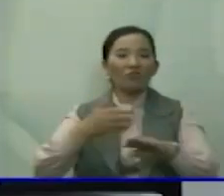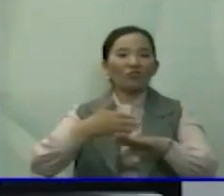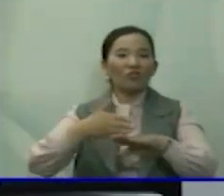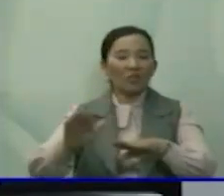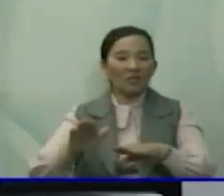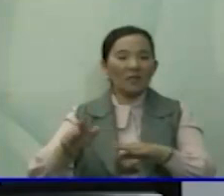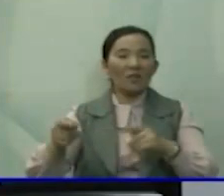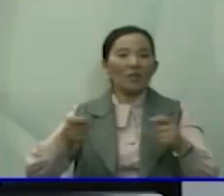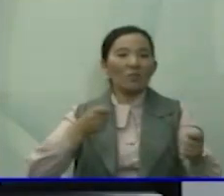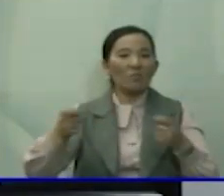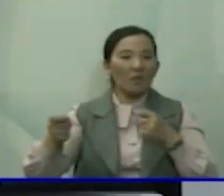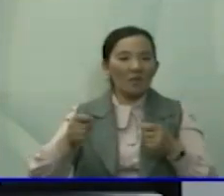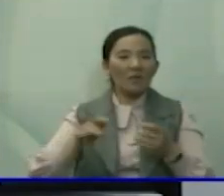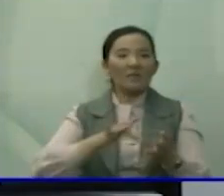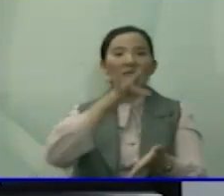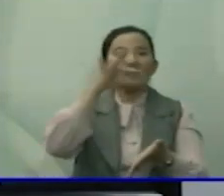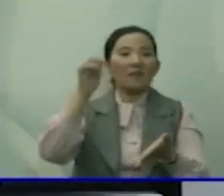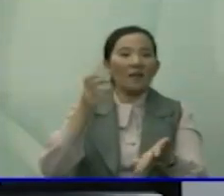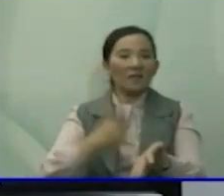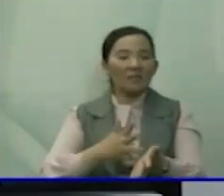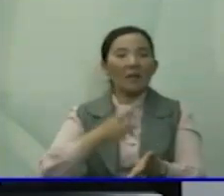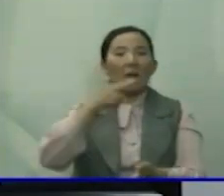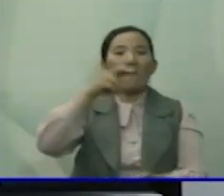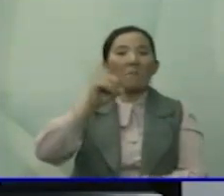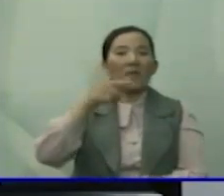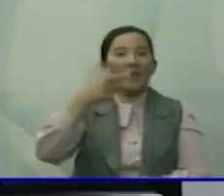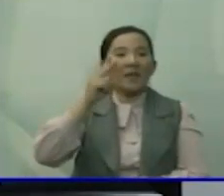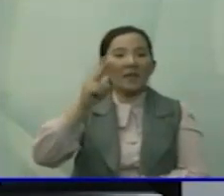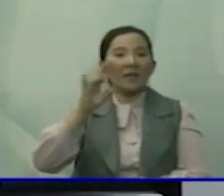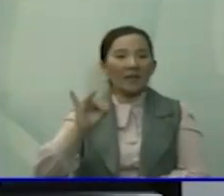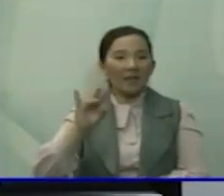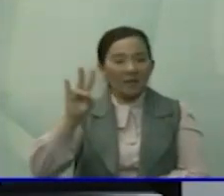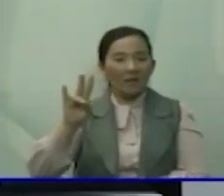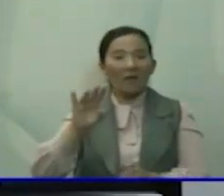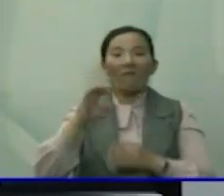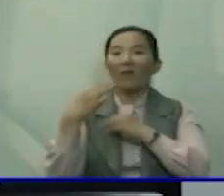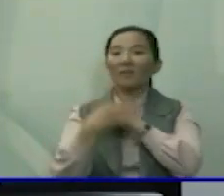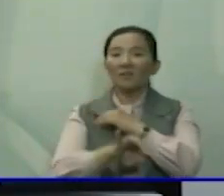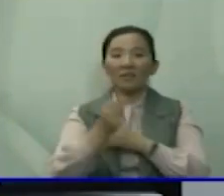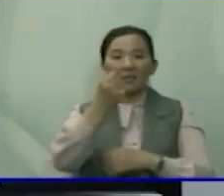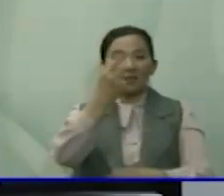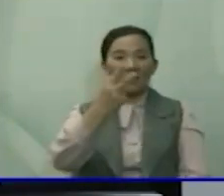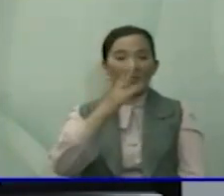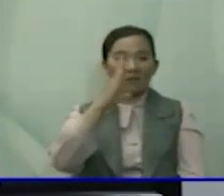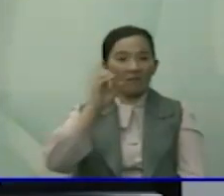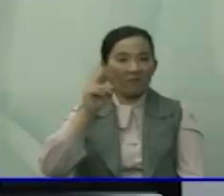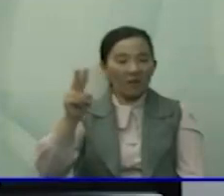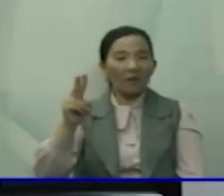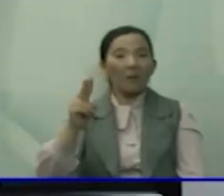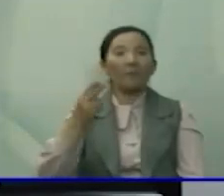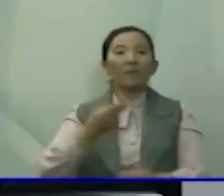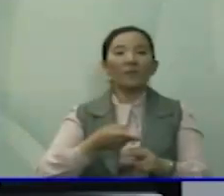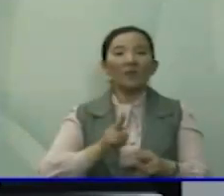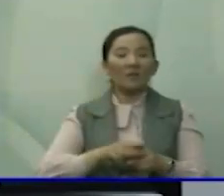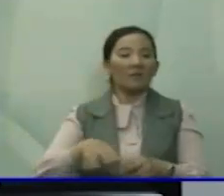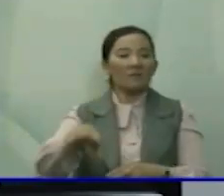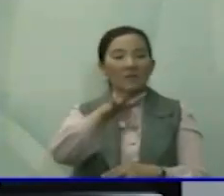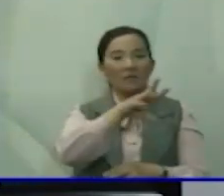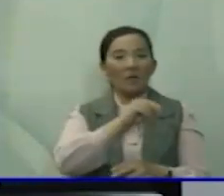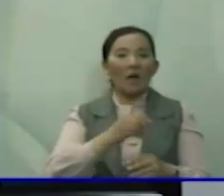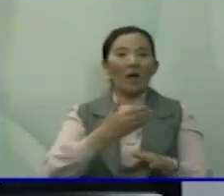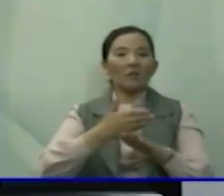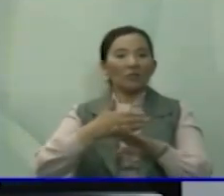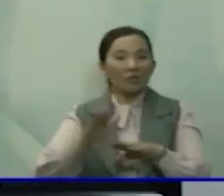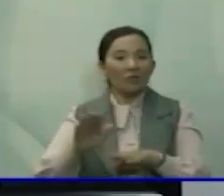со столицей в пекине и в конце 13 века китай становится основной частью